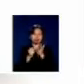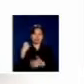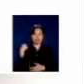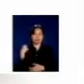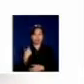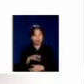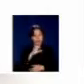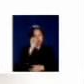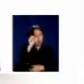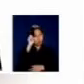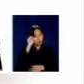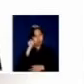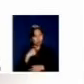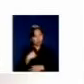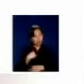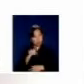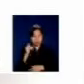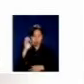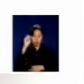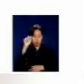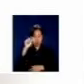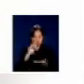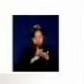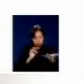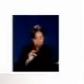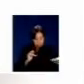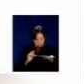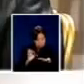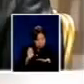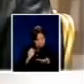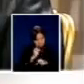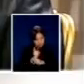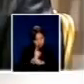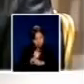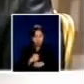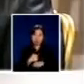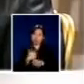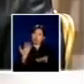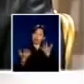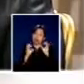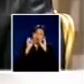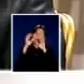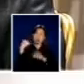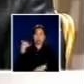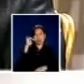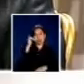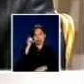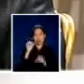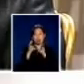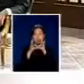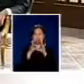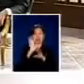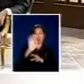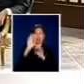ต่างๆเด็กพกนี่เข้าไปในห้องสอบไหมหรือว่าวิธีการดำเนินการจะเป็น อันนี้ก็แล้วแต่ครูว่าให้สอบในเครื่องมันก็มีตัวอย่าง ผมเห็นว่